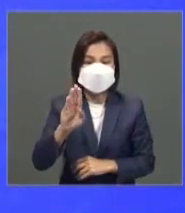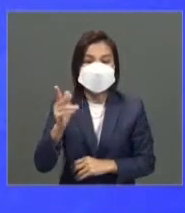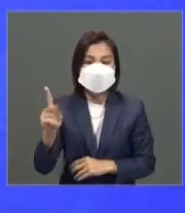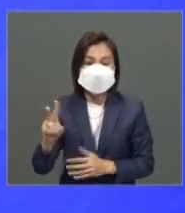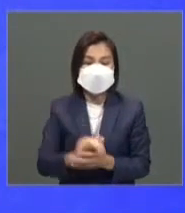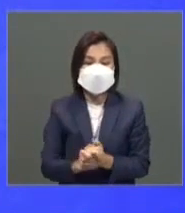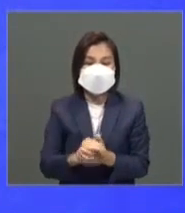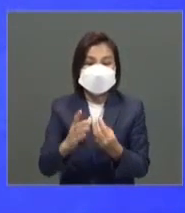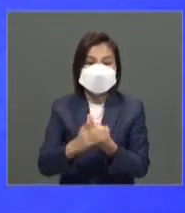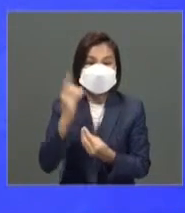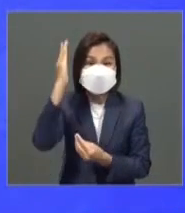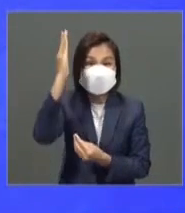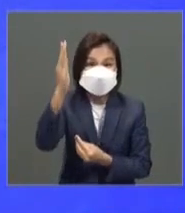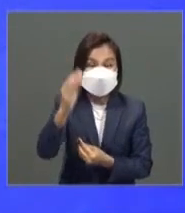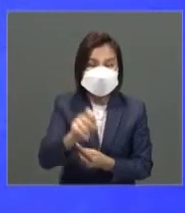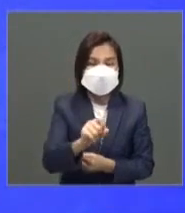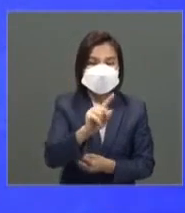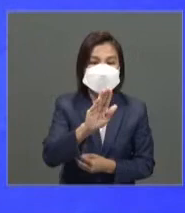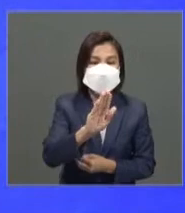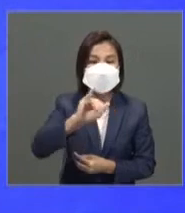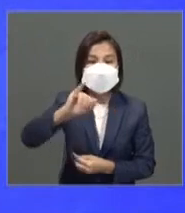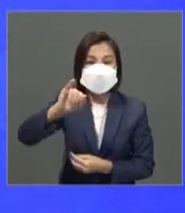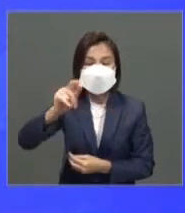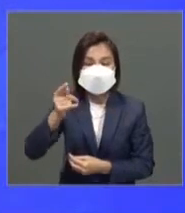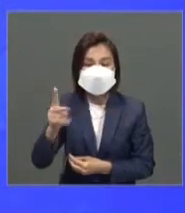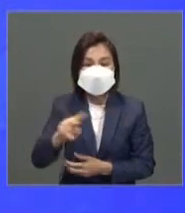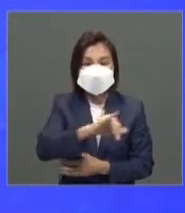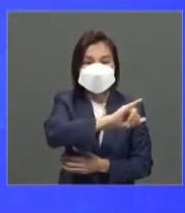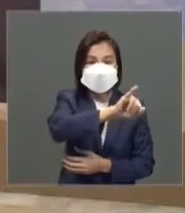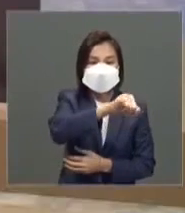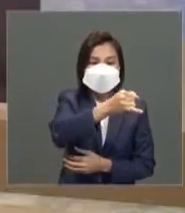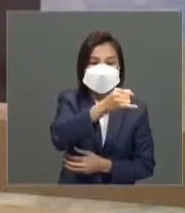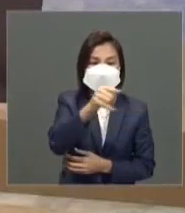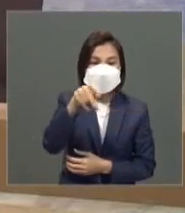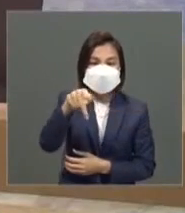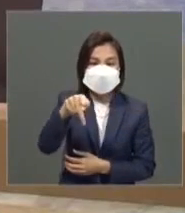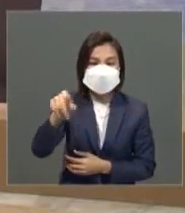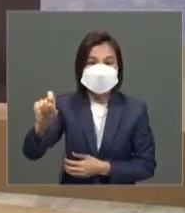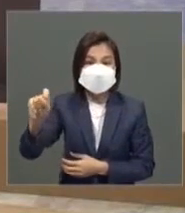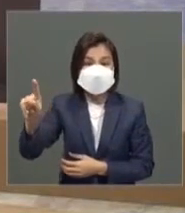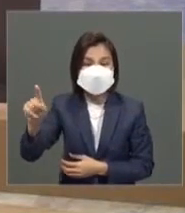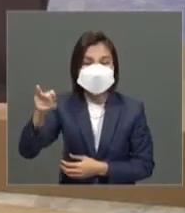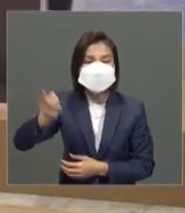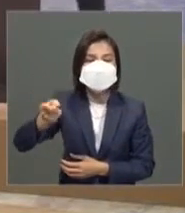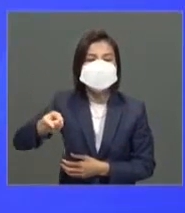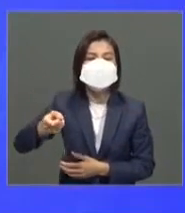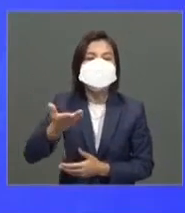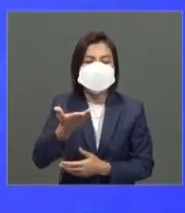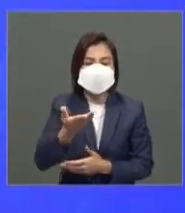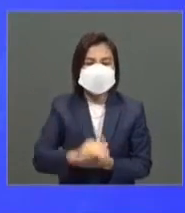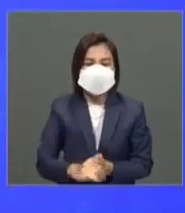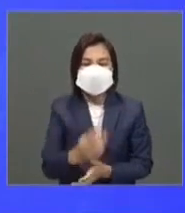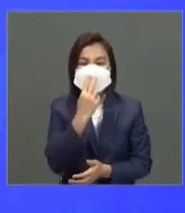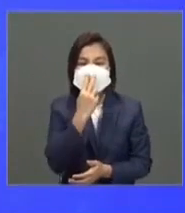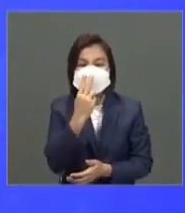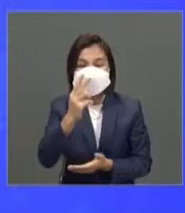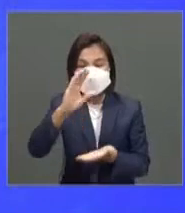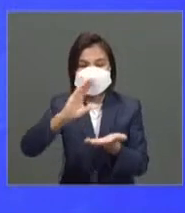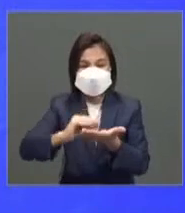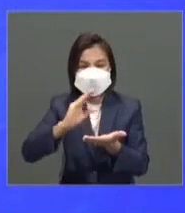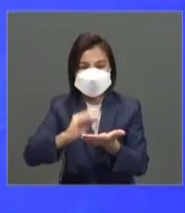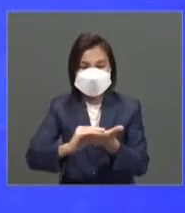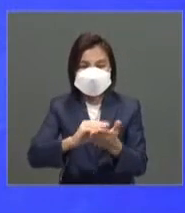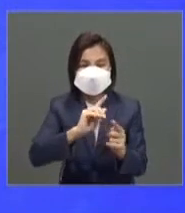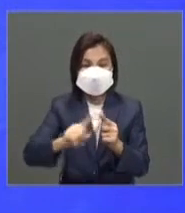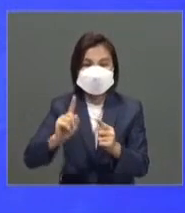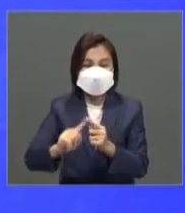าวของทางสบคเองก็จะมีในวันจันทร์วันพุธและวันศุกร์นะคะเพื่อที่จะเป็นการติดตามสถานการณ์แล้วก็